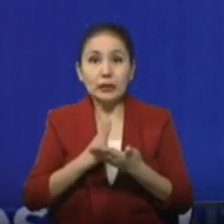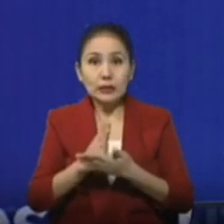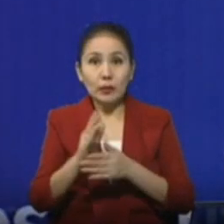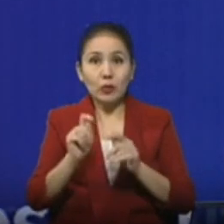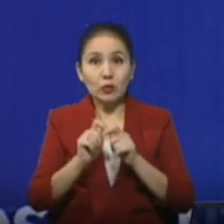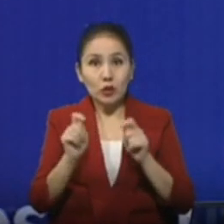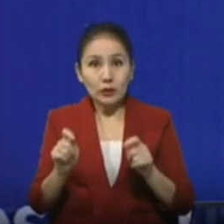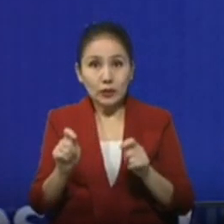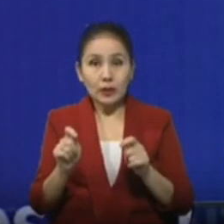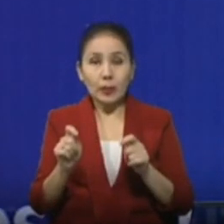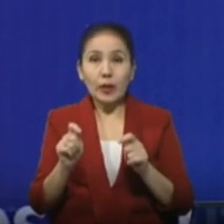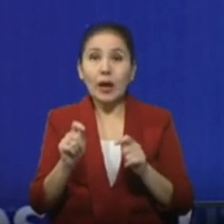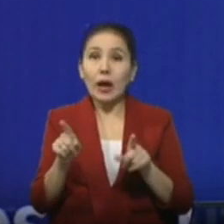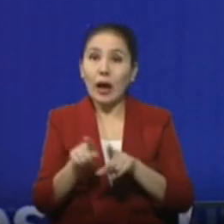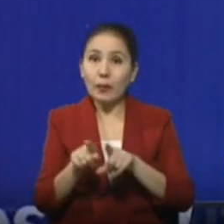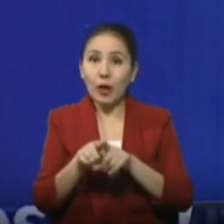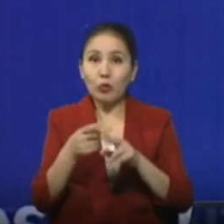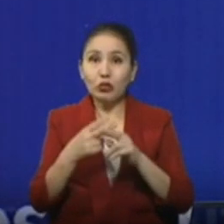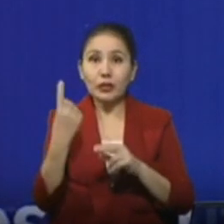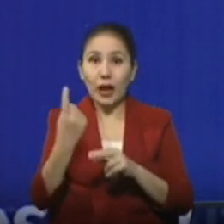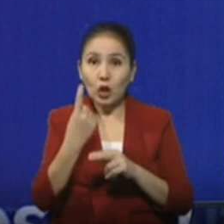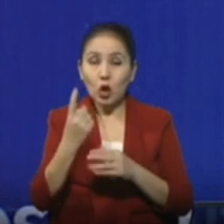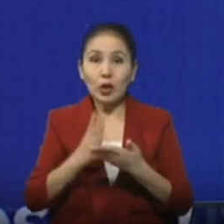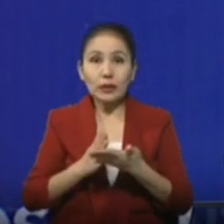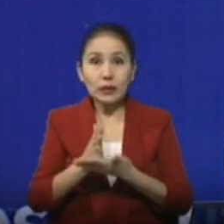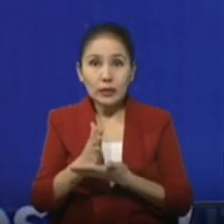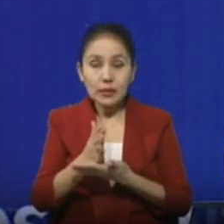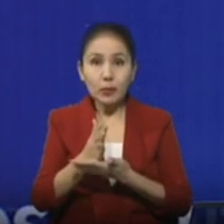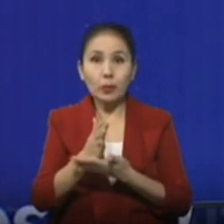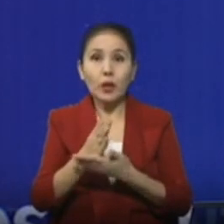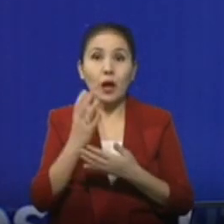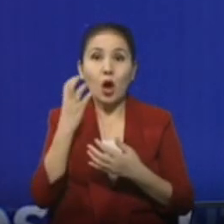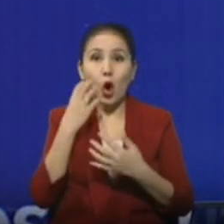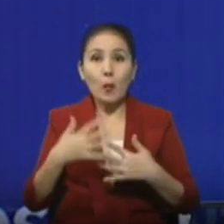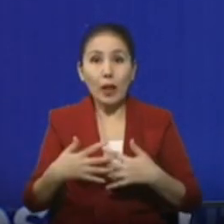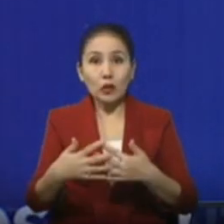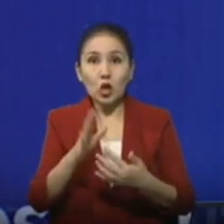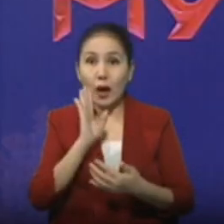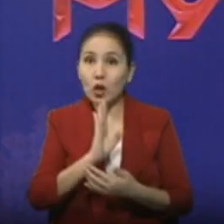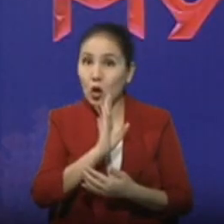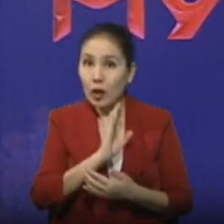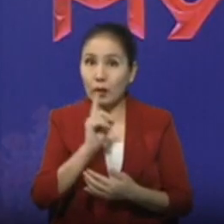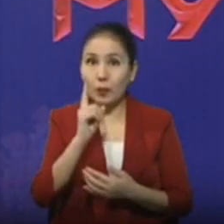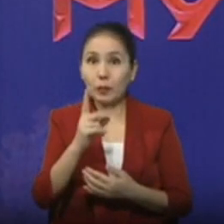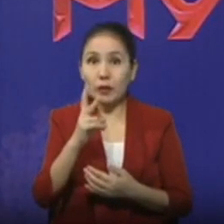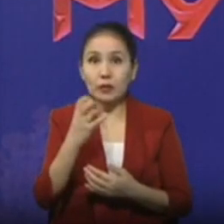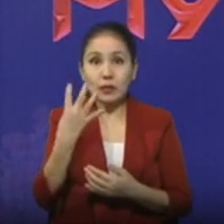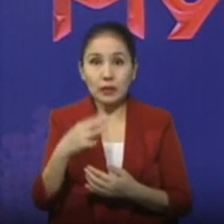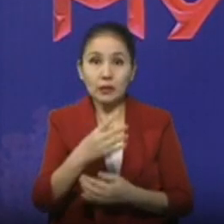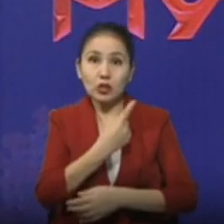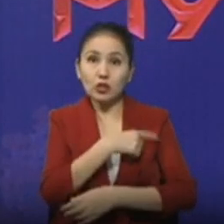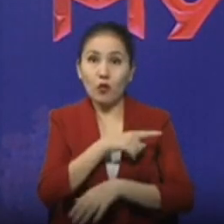etildi. Hamda o'sha yagona uslubiy tizim asosida homilador ayollar uchun 1240 ta